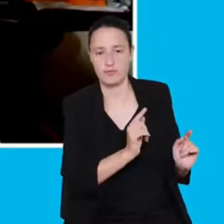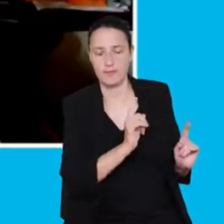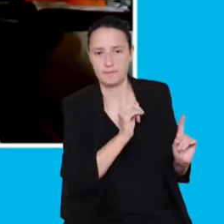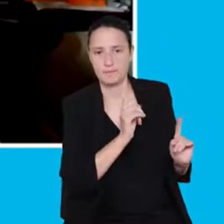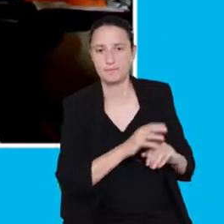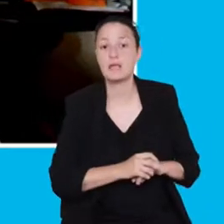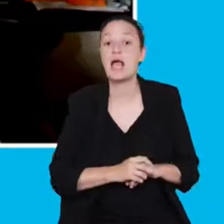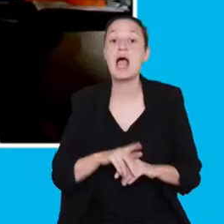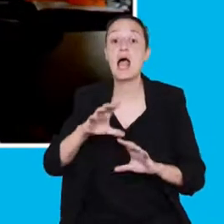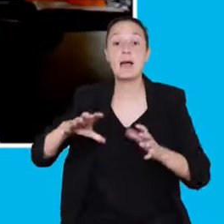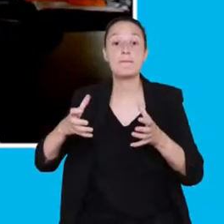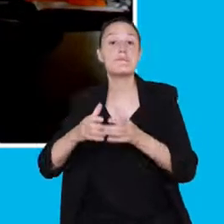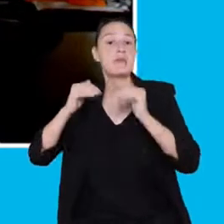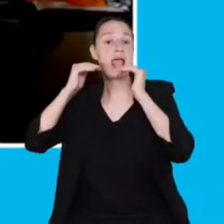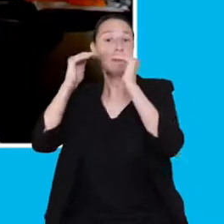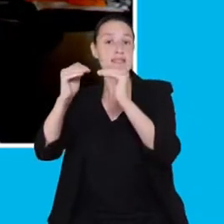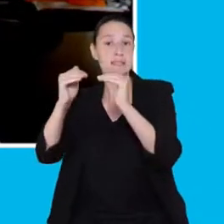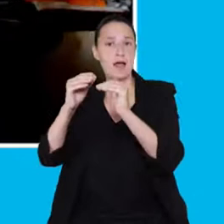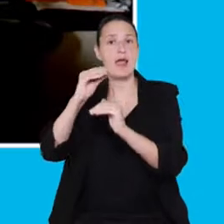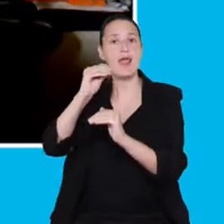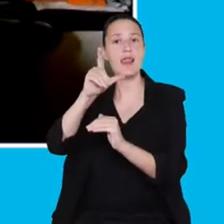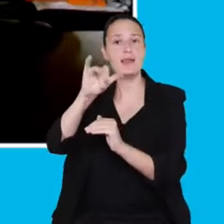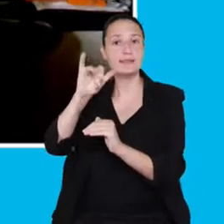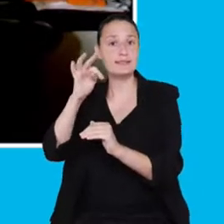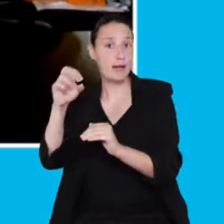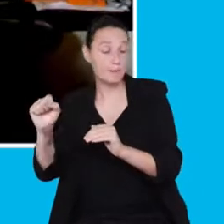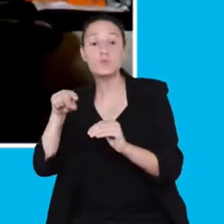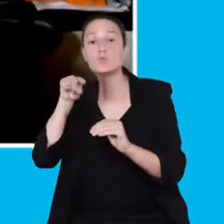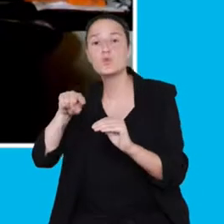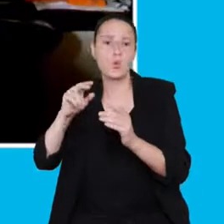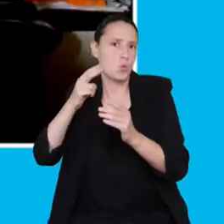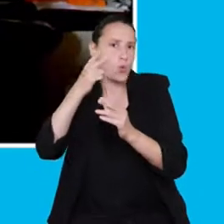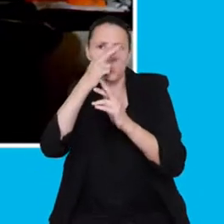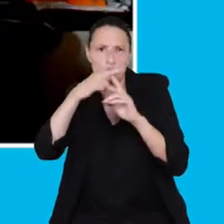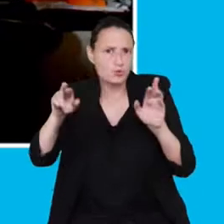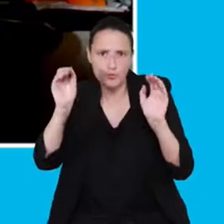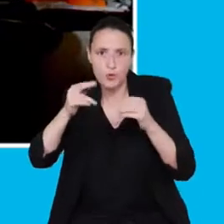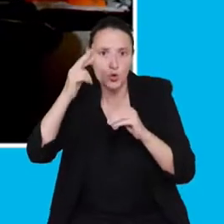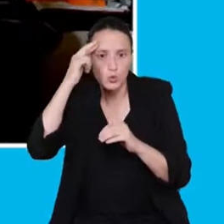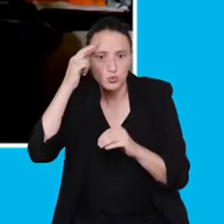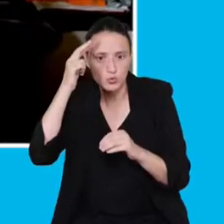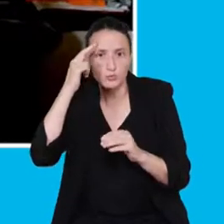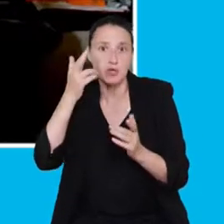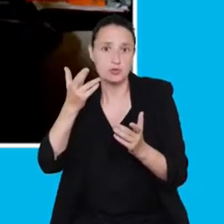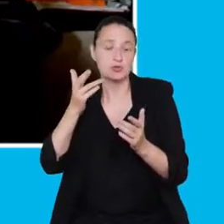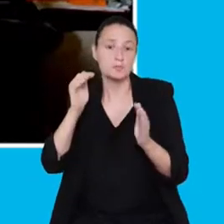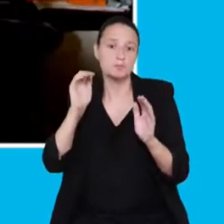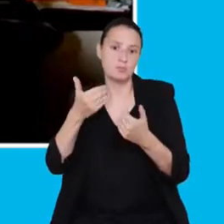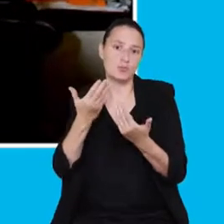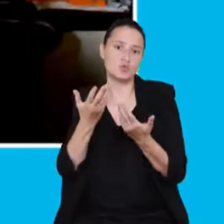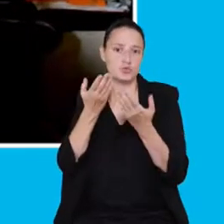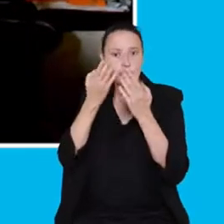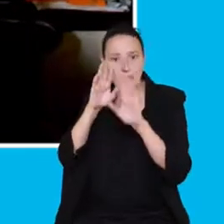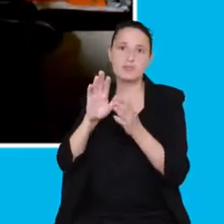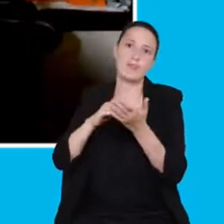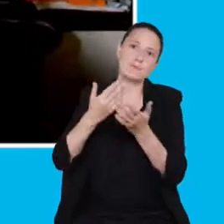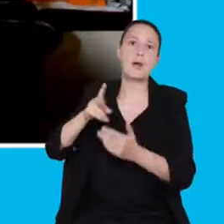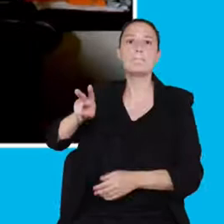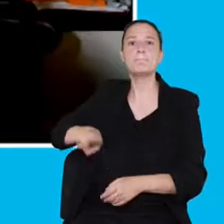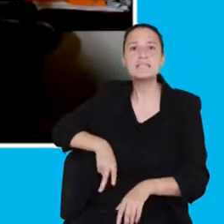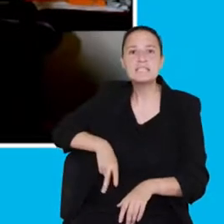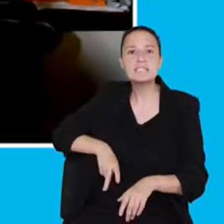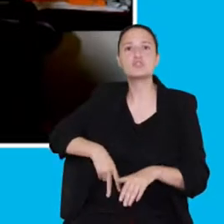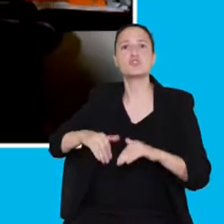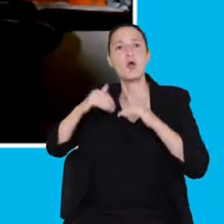Natomiast pojęcie elit można rozumieć różnie. Można na to patrzeć tak, jak to zostało tu zasugerowane, że są ministrowie,